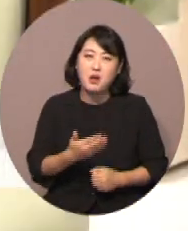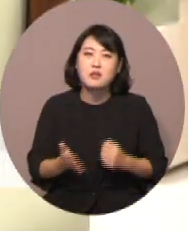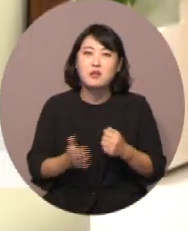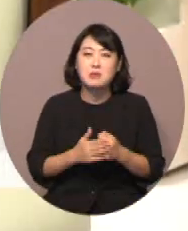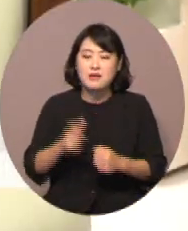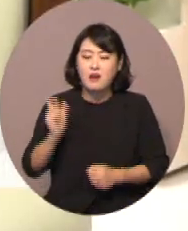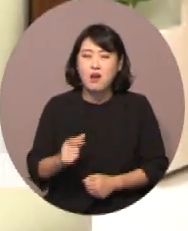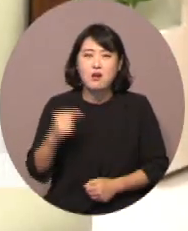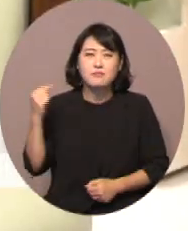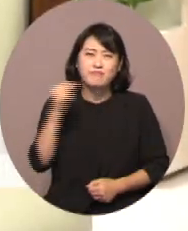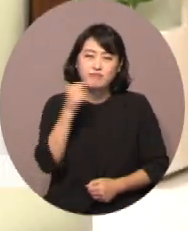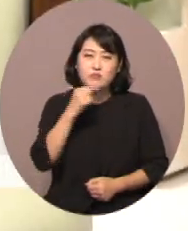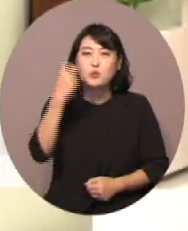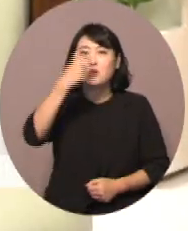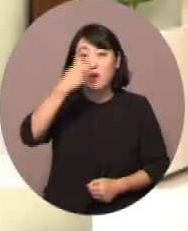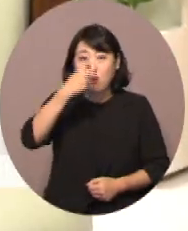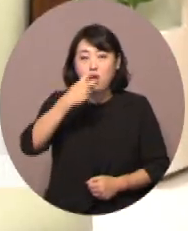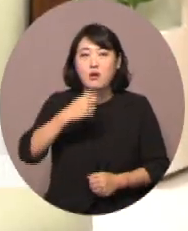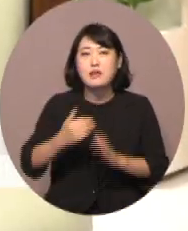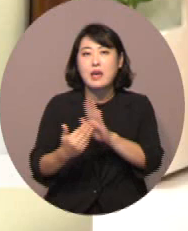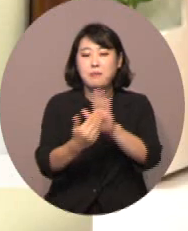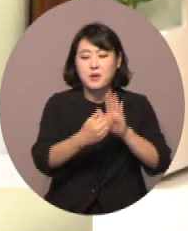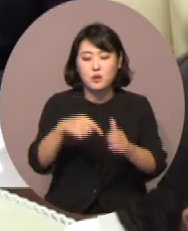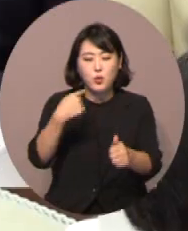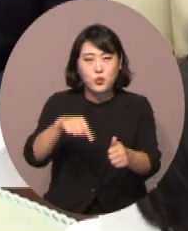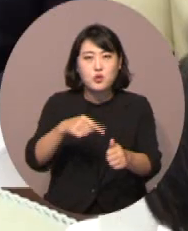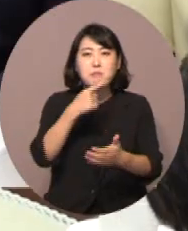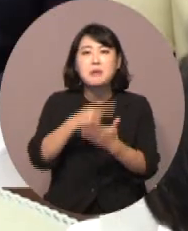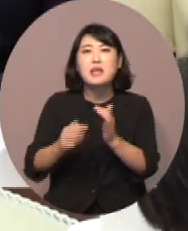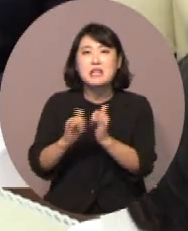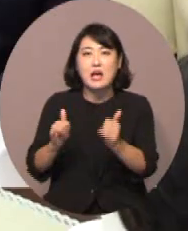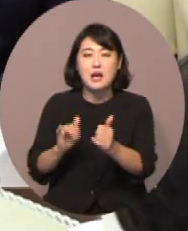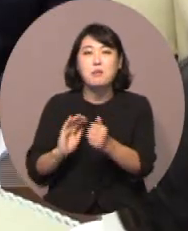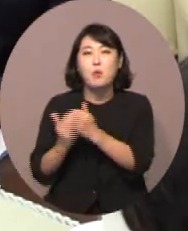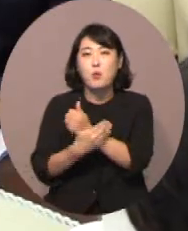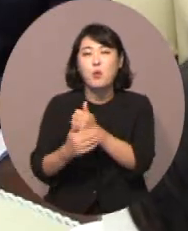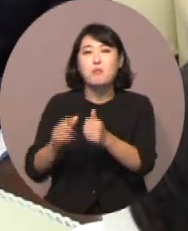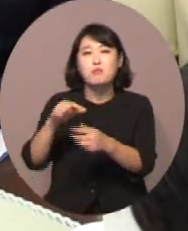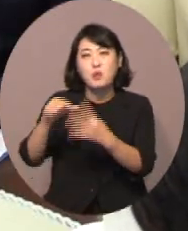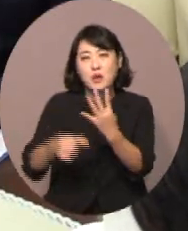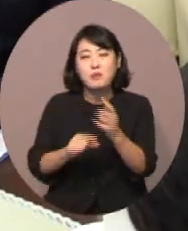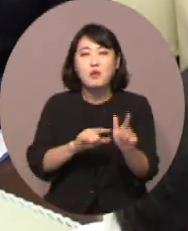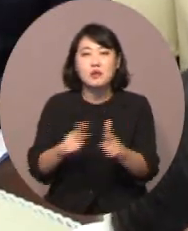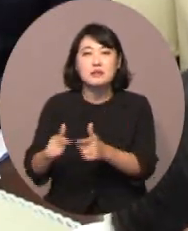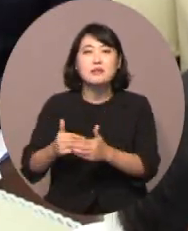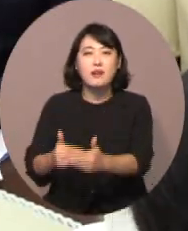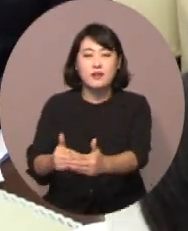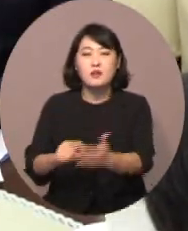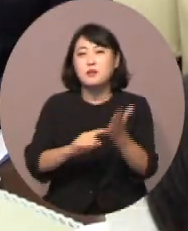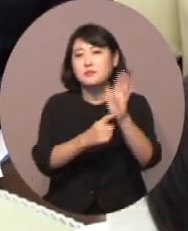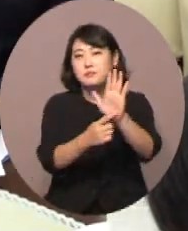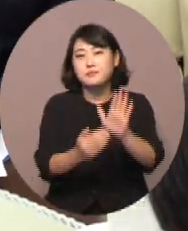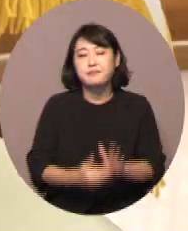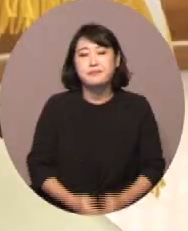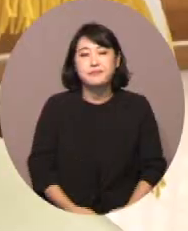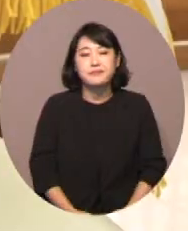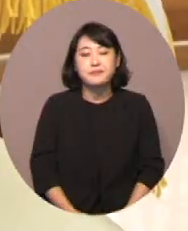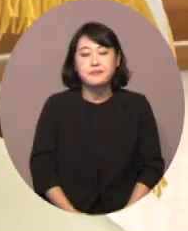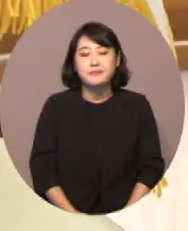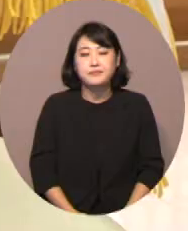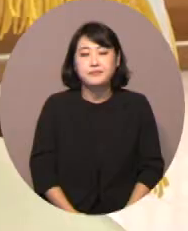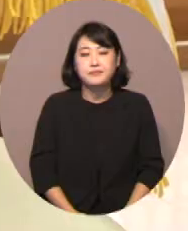강력하고 철저한 수사를 비롯해 예방 교육과 피해자 지원 프로그램 등을 함께 추진하겠다 밝습니다